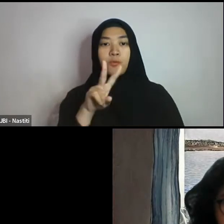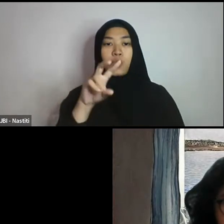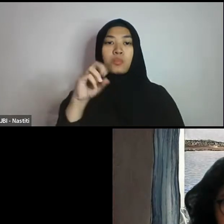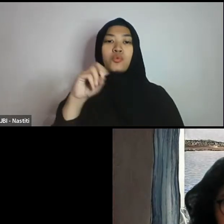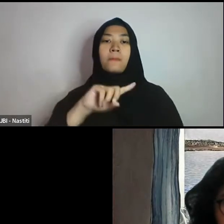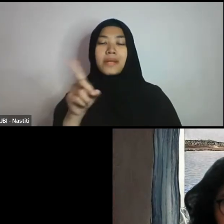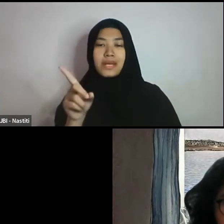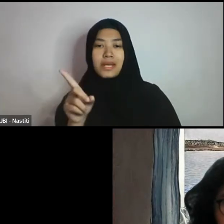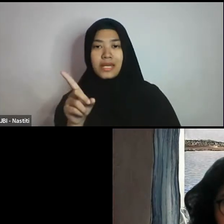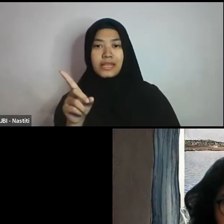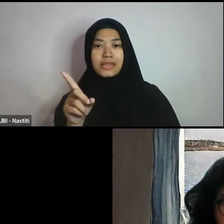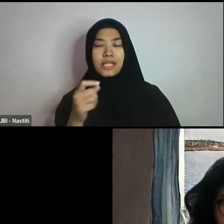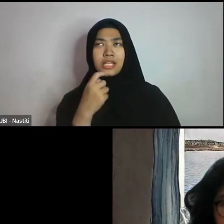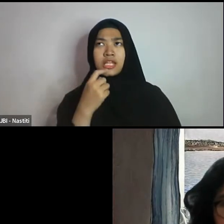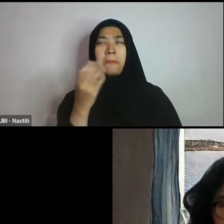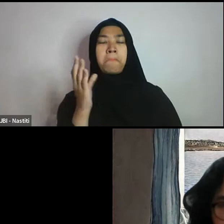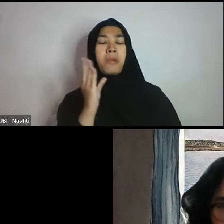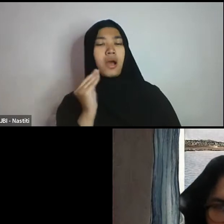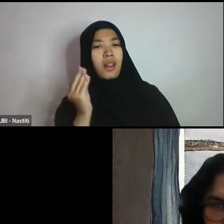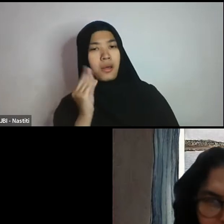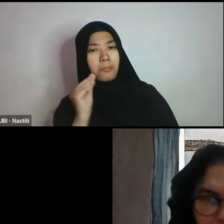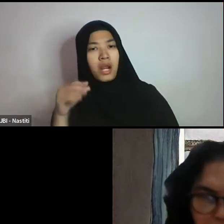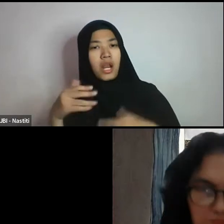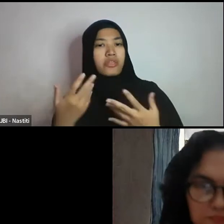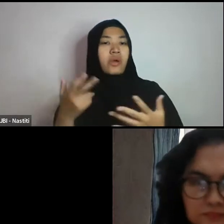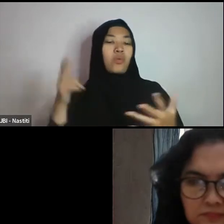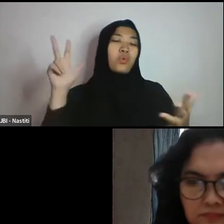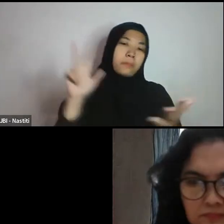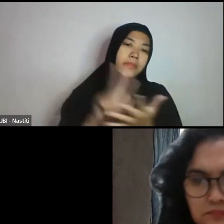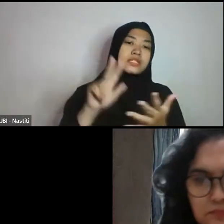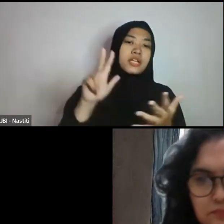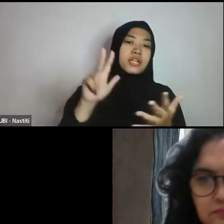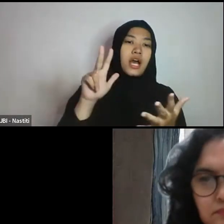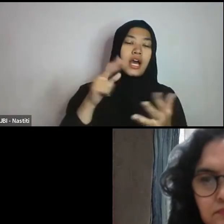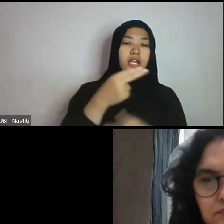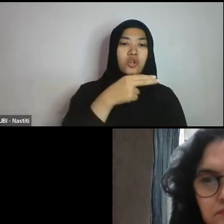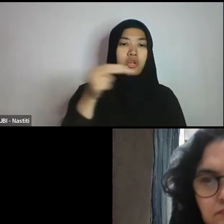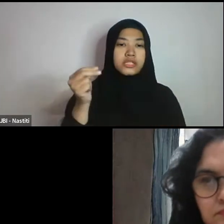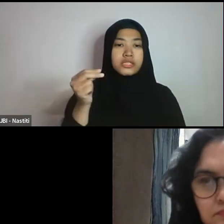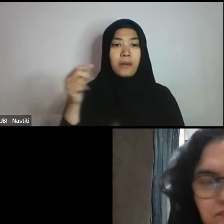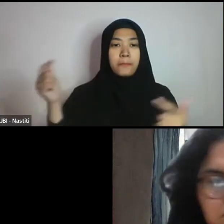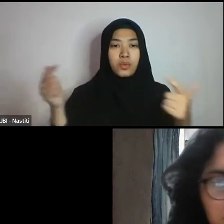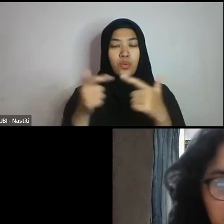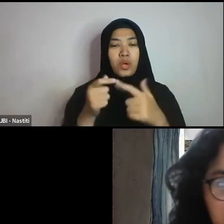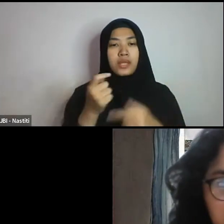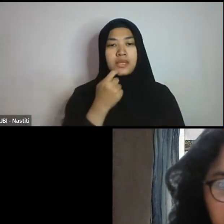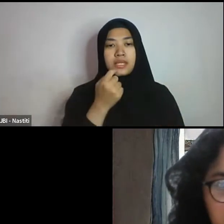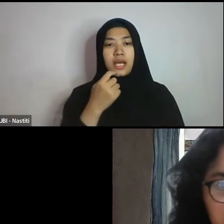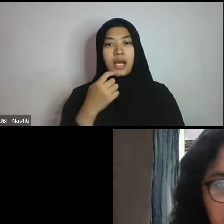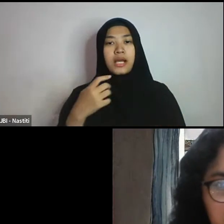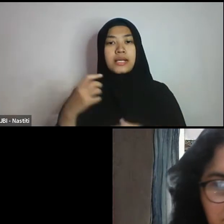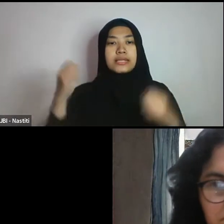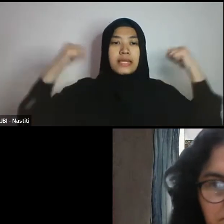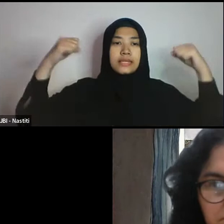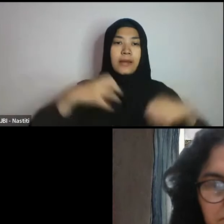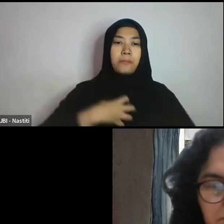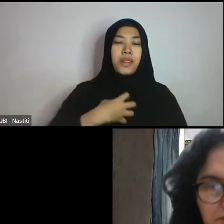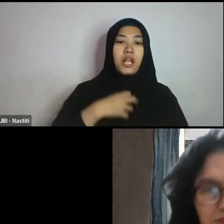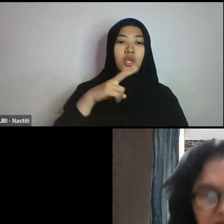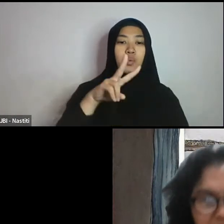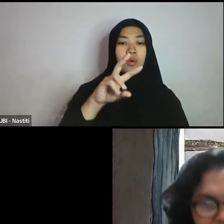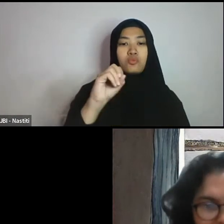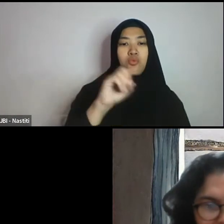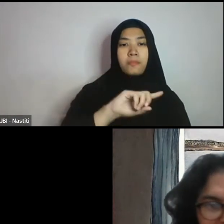dan juga apa tentang kebijakan pemerintah Indonesia terkait dengan mental health. Terima kasih Mbak Yeni, 20 menit dari